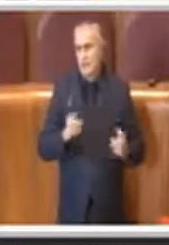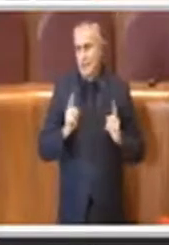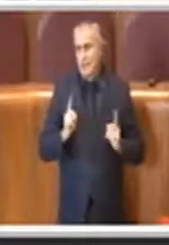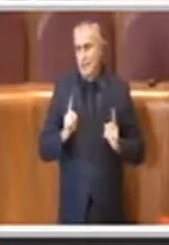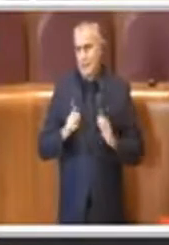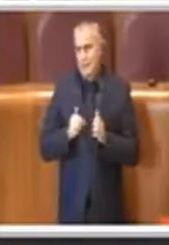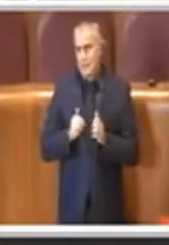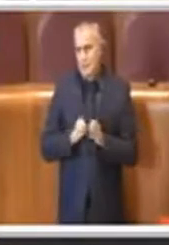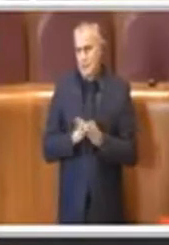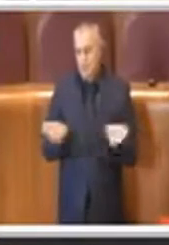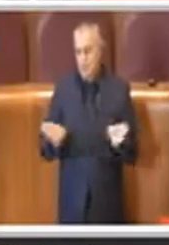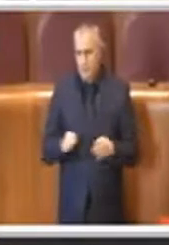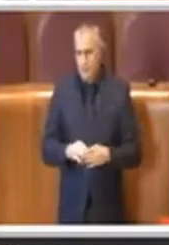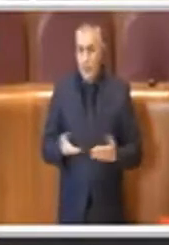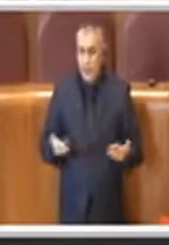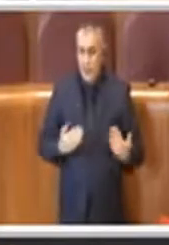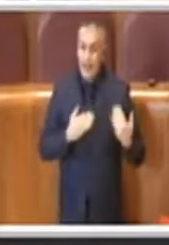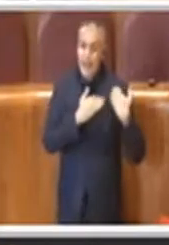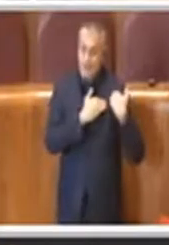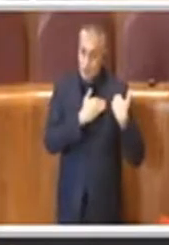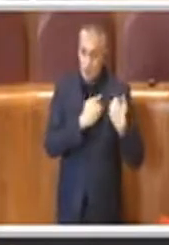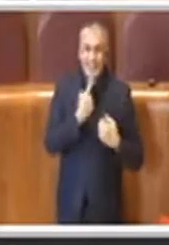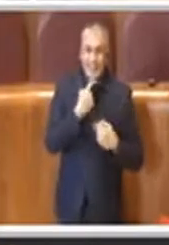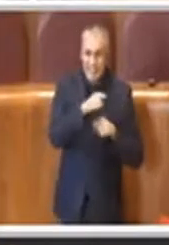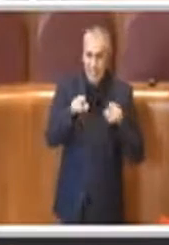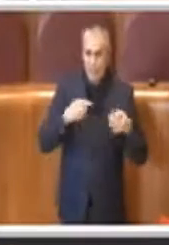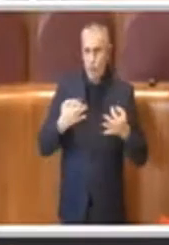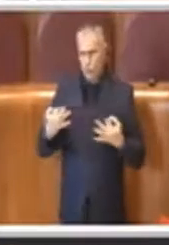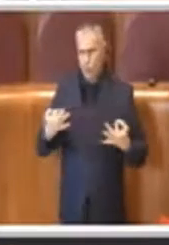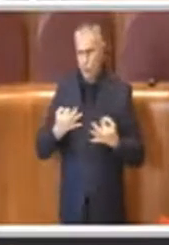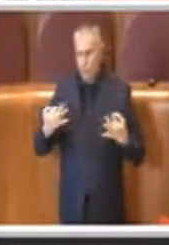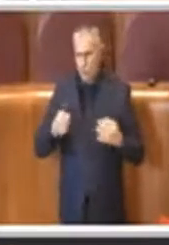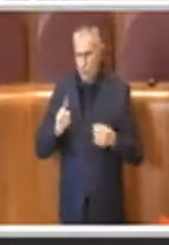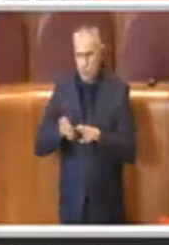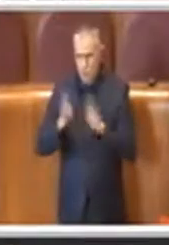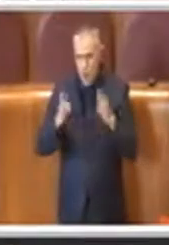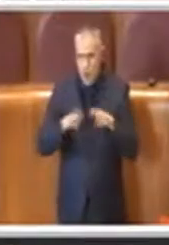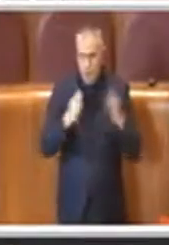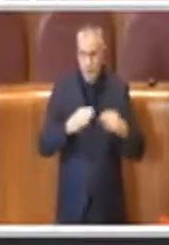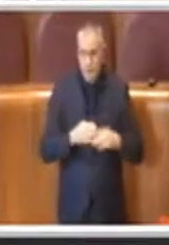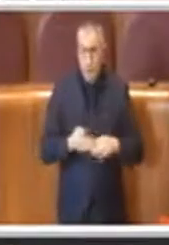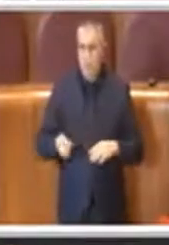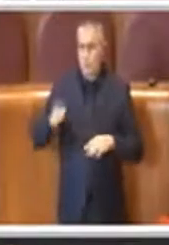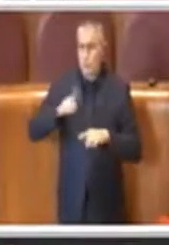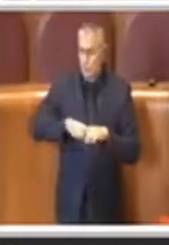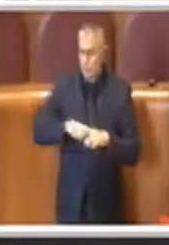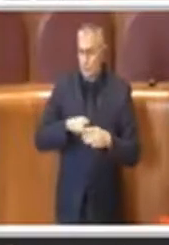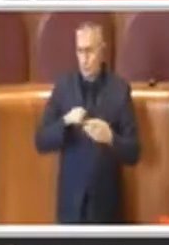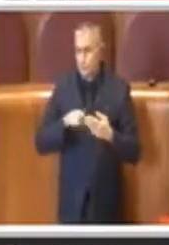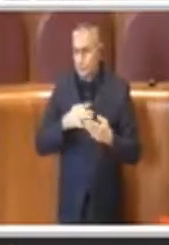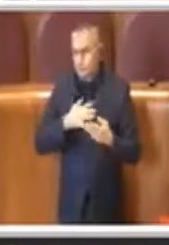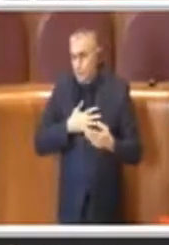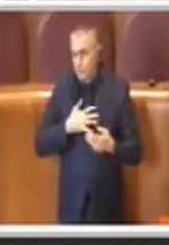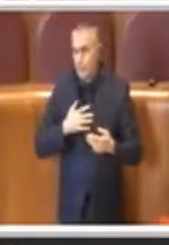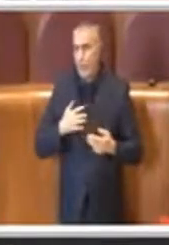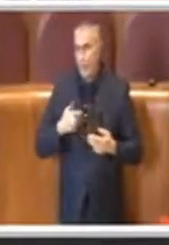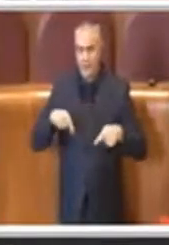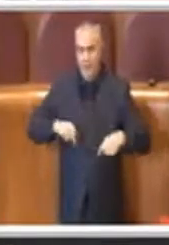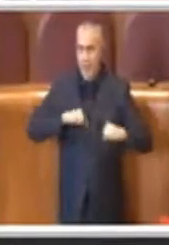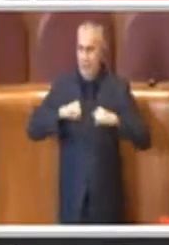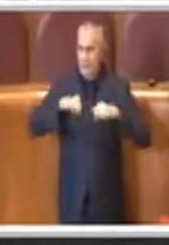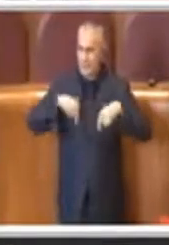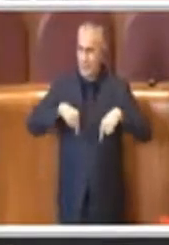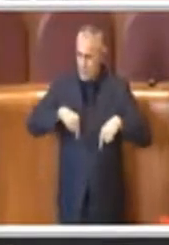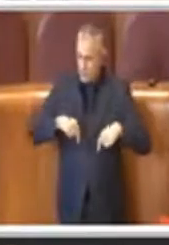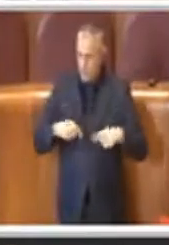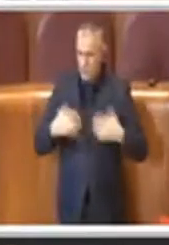responsabilità vanno identificate, però ecco, mi preme segnalare un altro punto. Questa amministrazione ha riconosciuto decine,